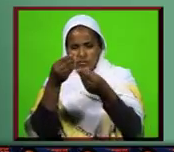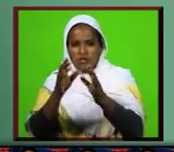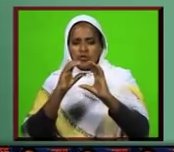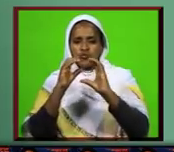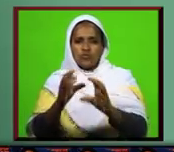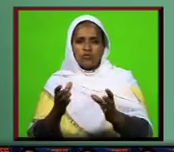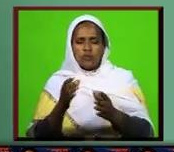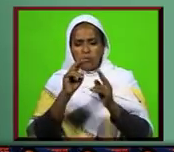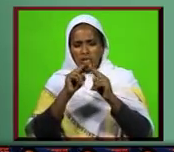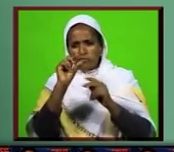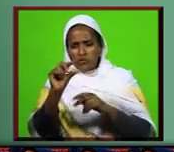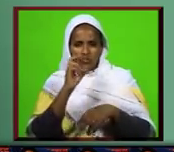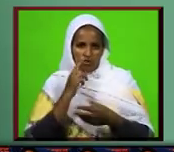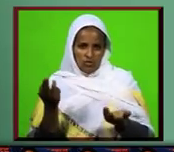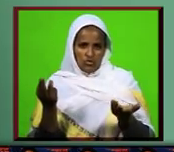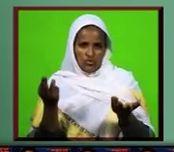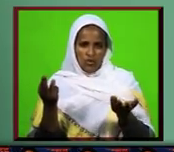የሚሰጣቸው መምህራኖች